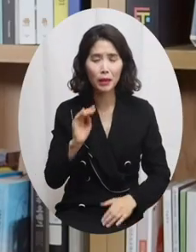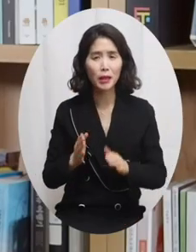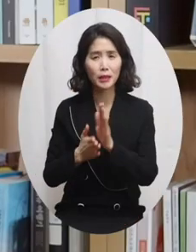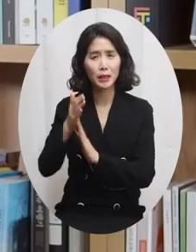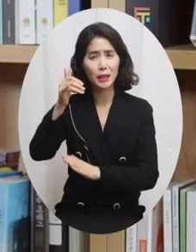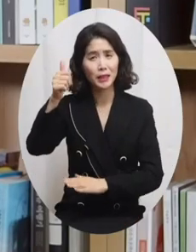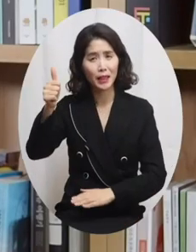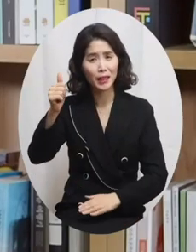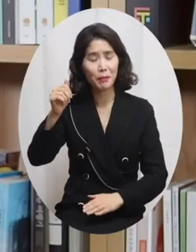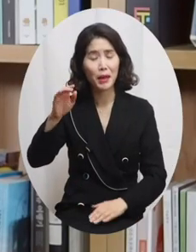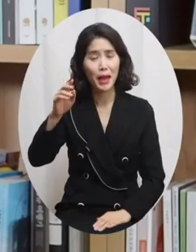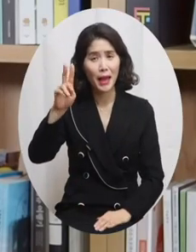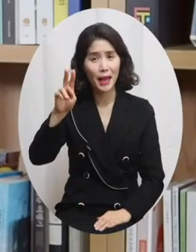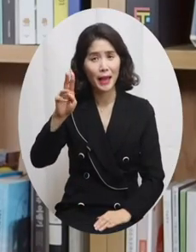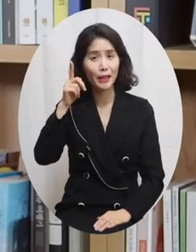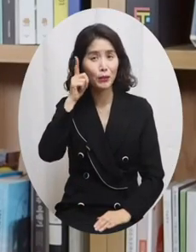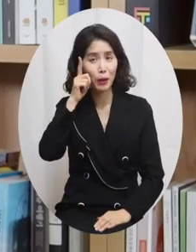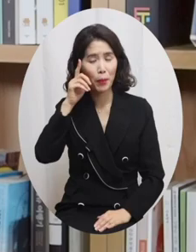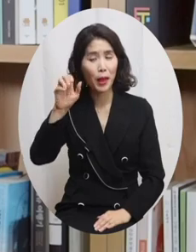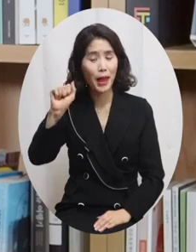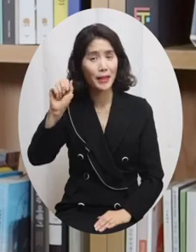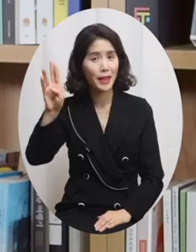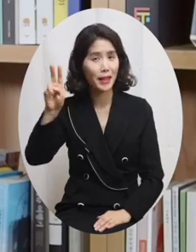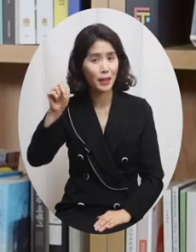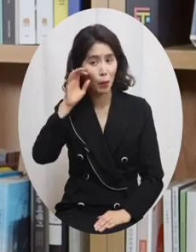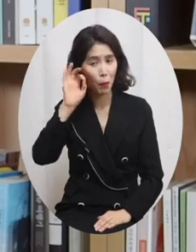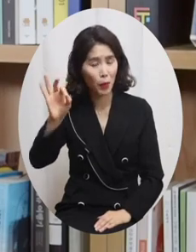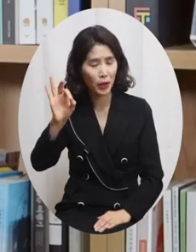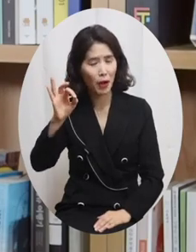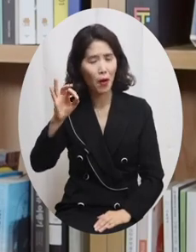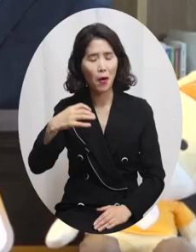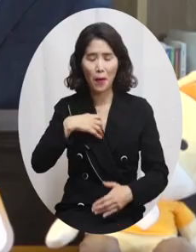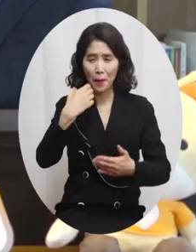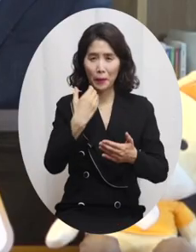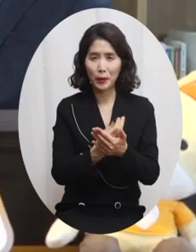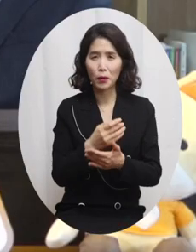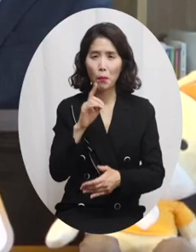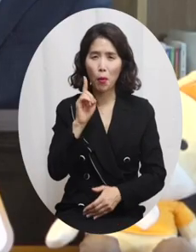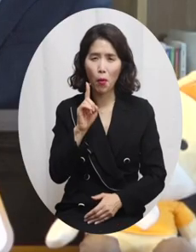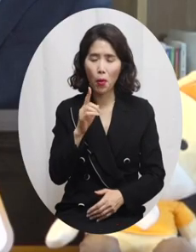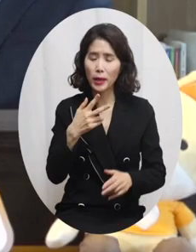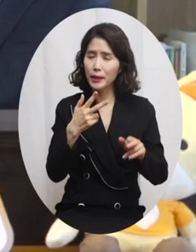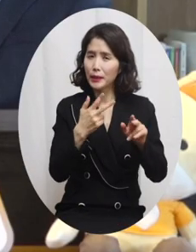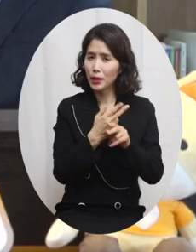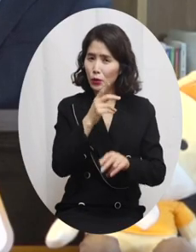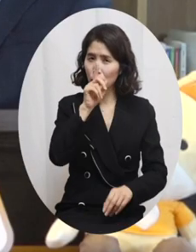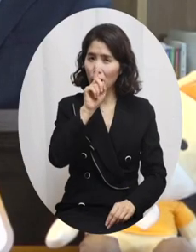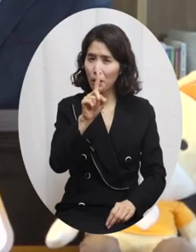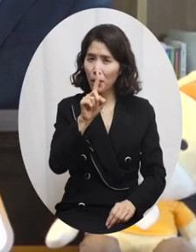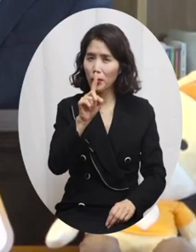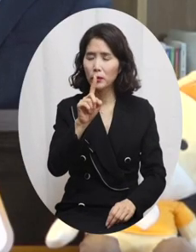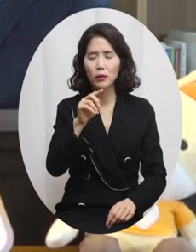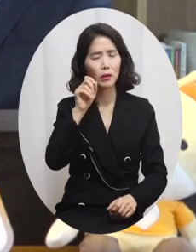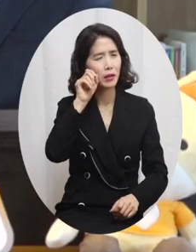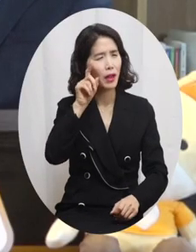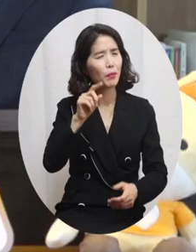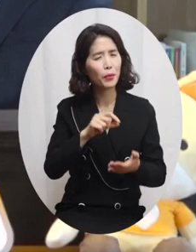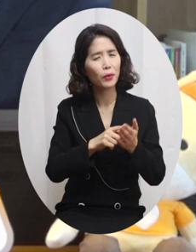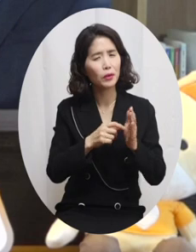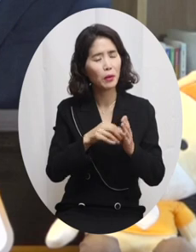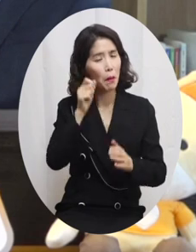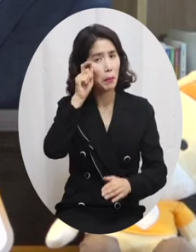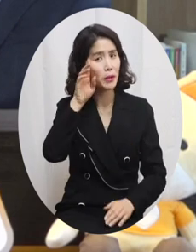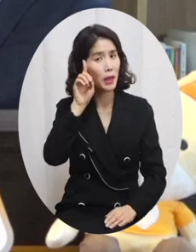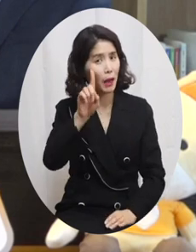시장님 SNS를 들여다보니까 인상적이었던 게 뭐 매 주마다 거의 매 주마다